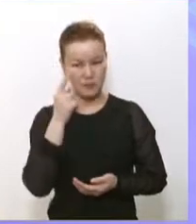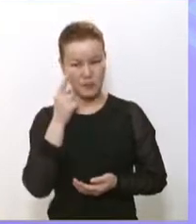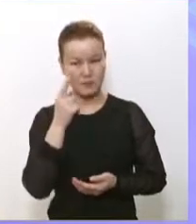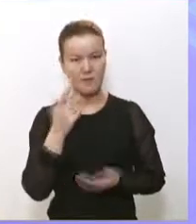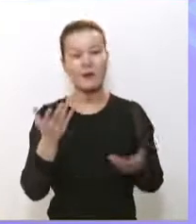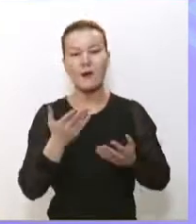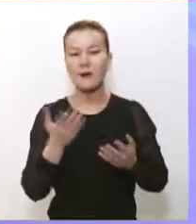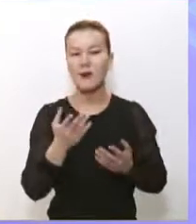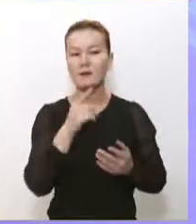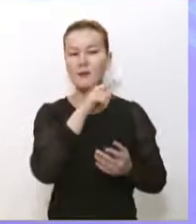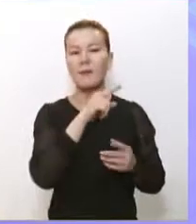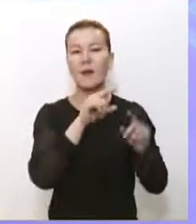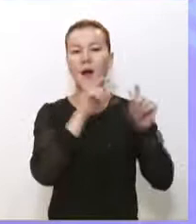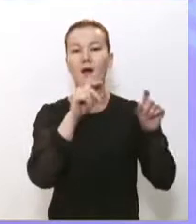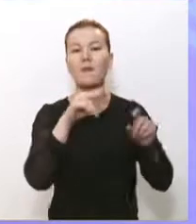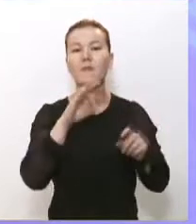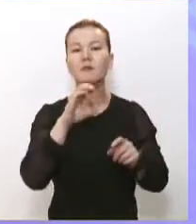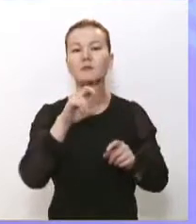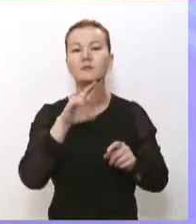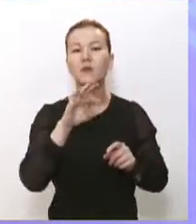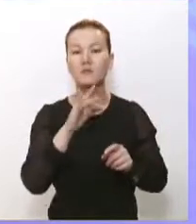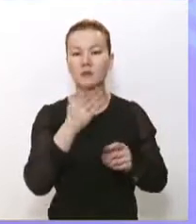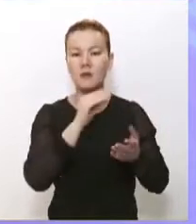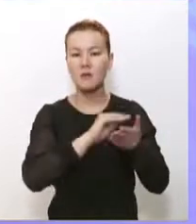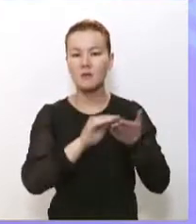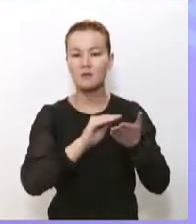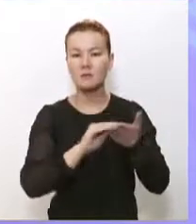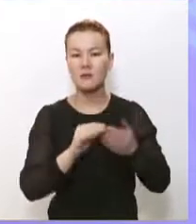догадается, какая же там пословица написана?